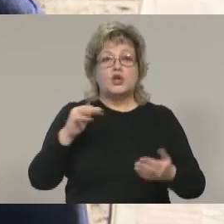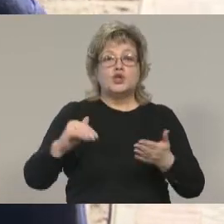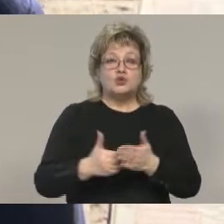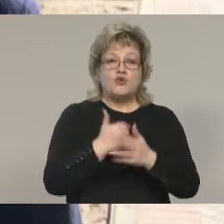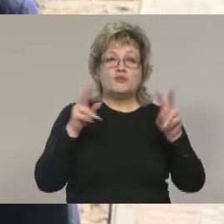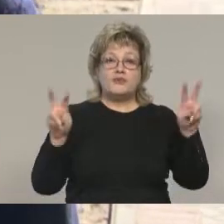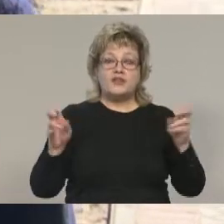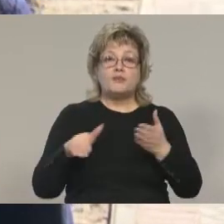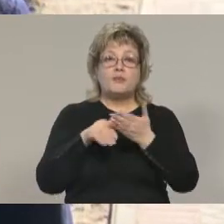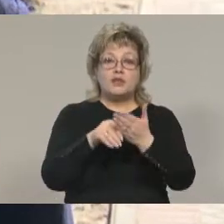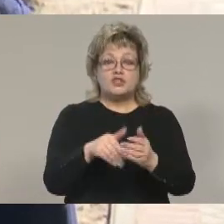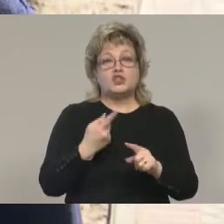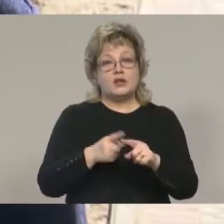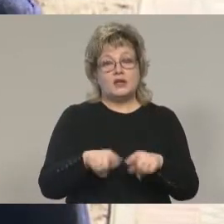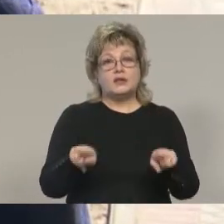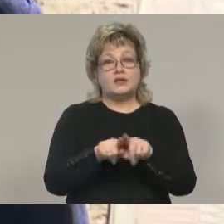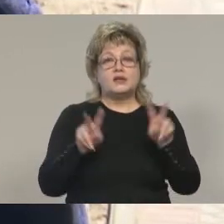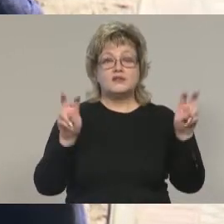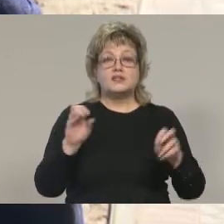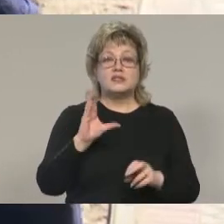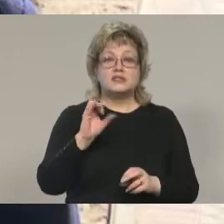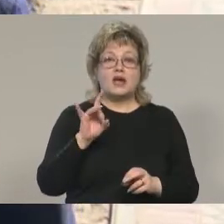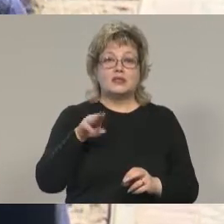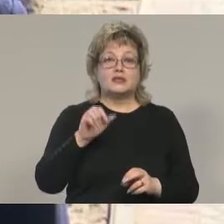видами поддержки. Это так называемый стартап,